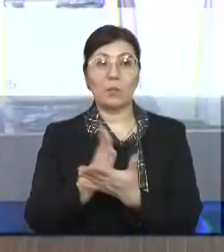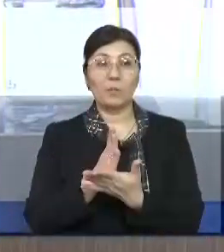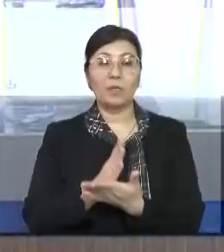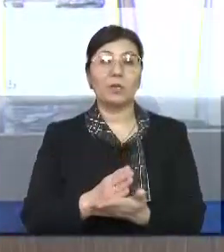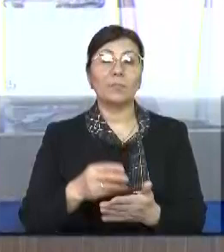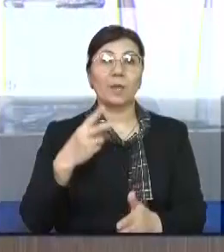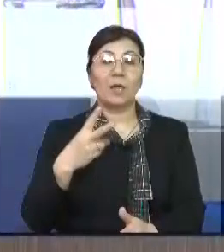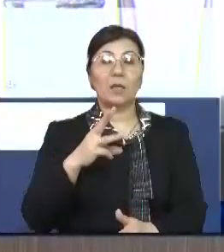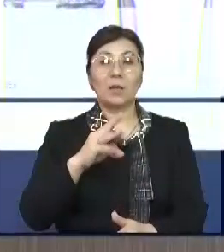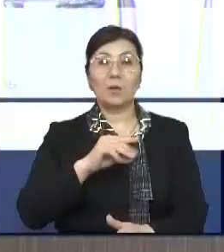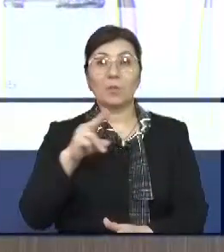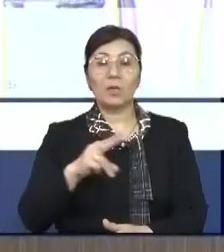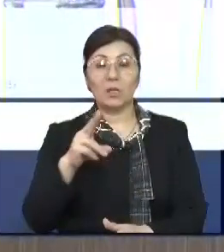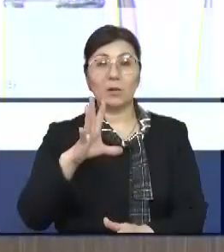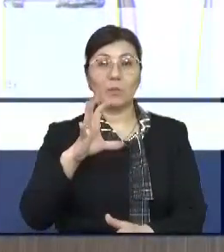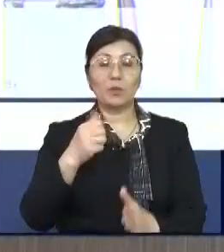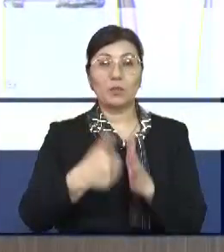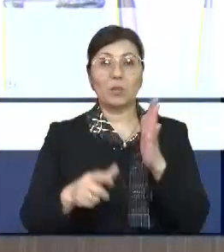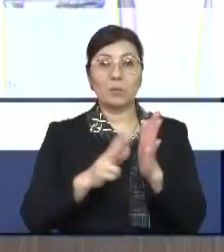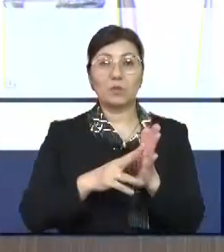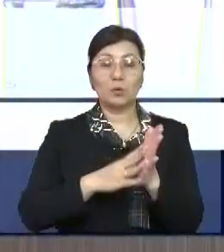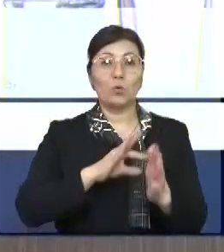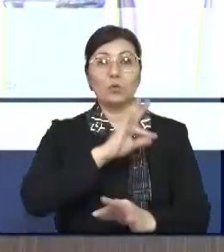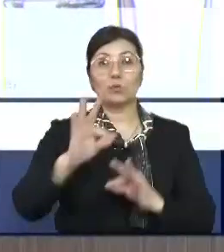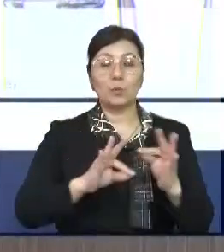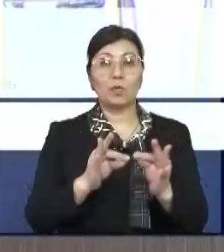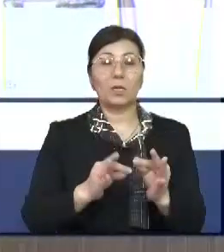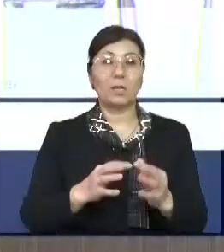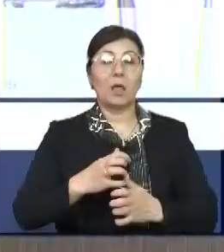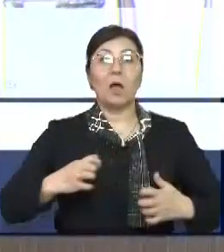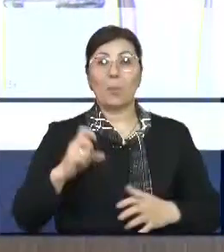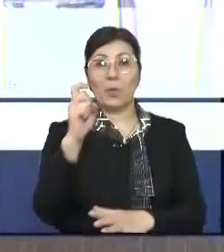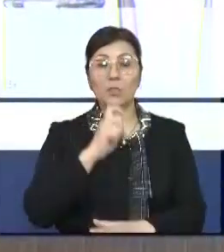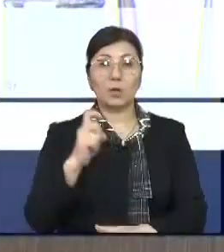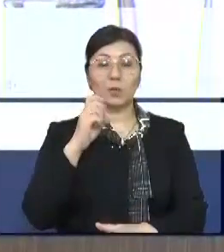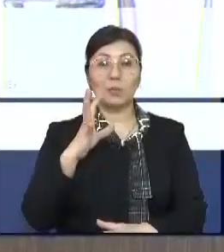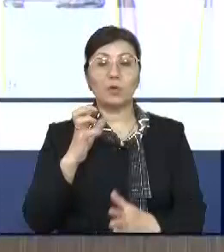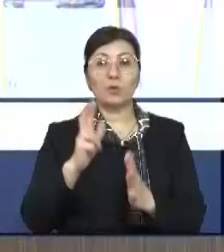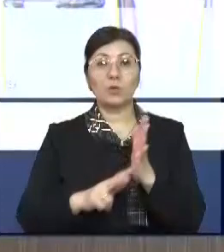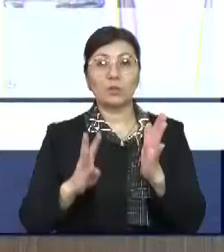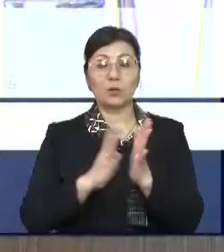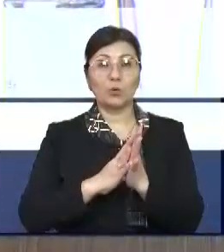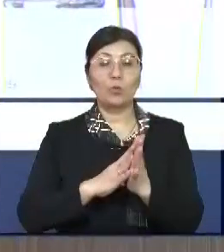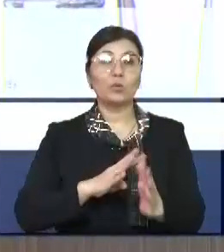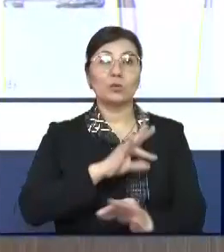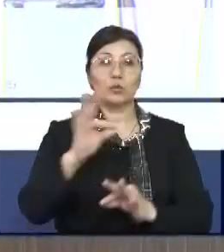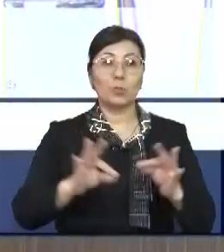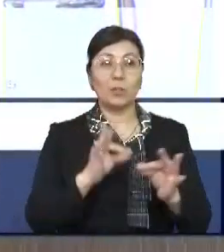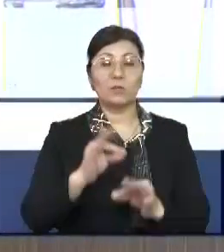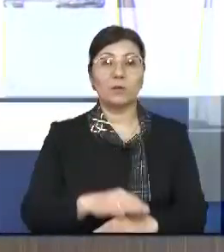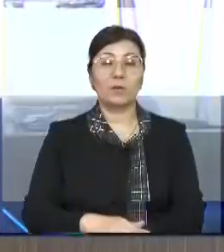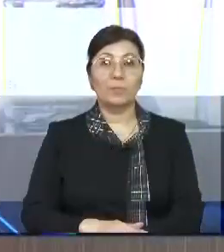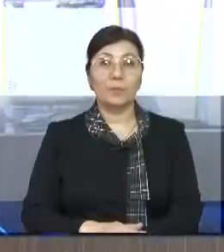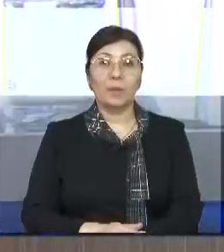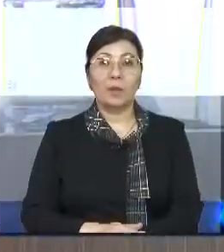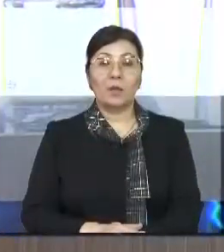миллиард теңгеге 569 жоба, мал шаруашылығына 289 миллион теңге 43 жобаға, өсімдік шаруашылығында 1,1 миллиард